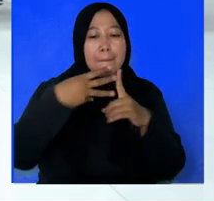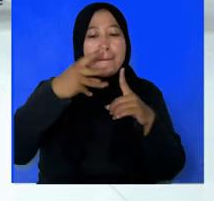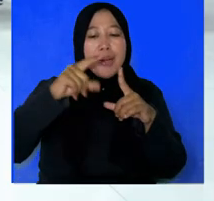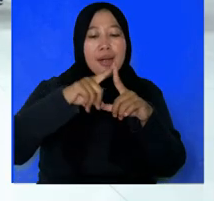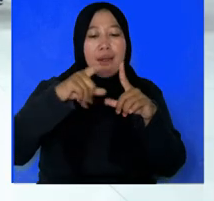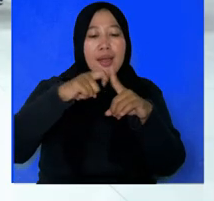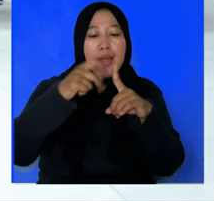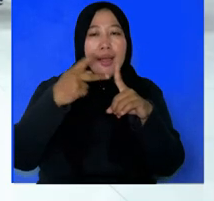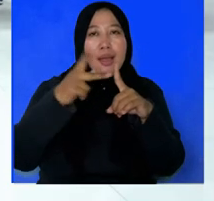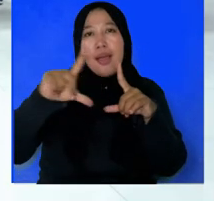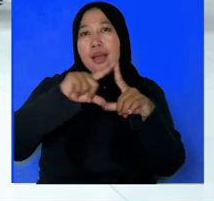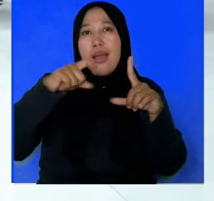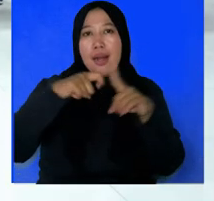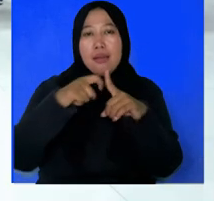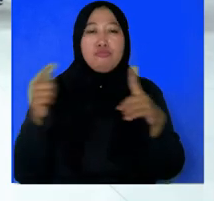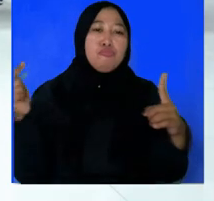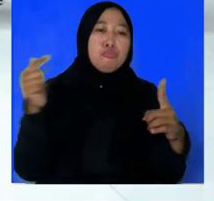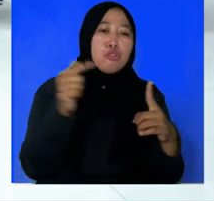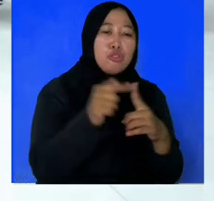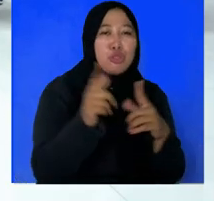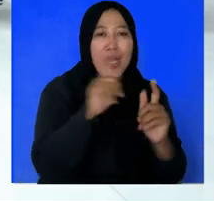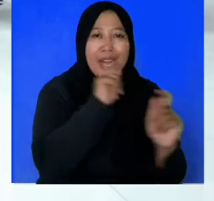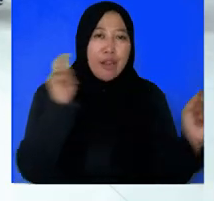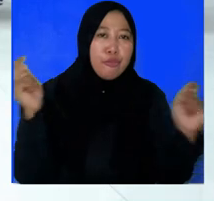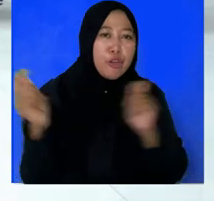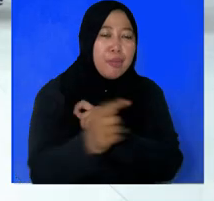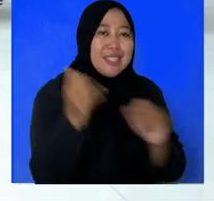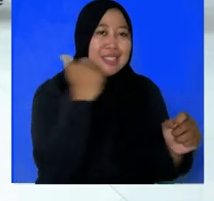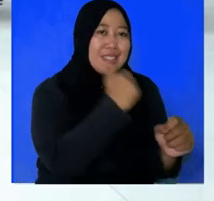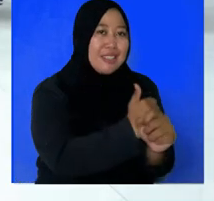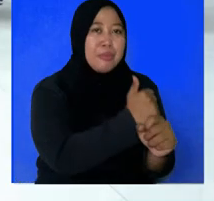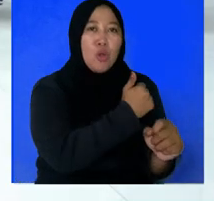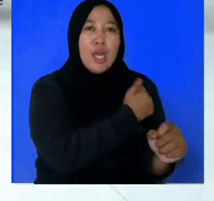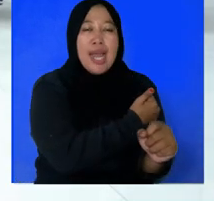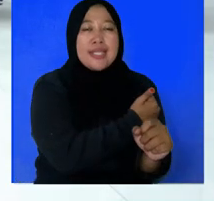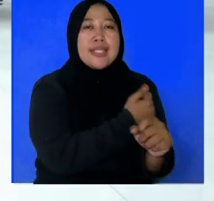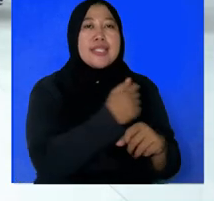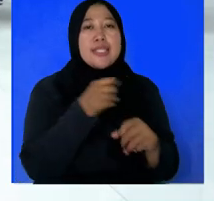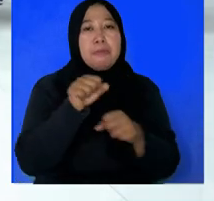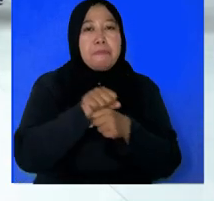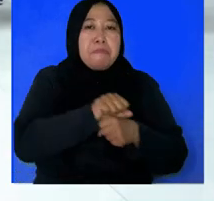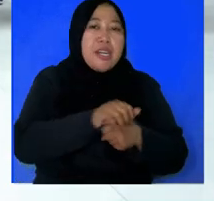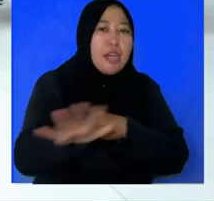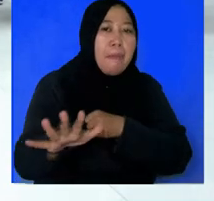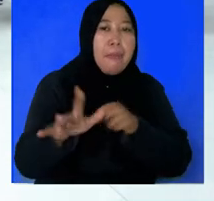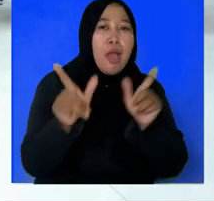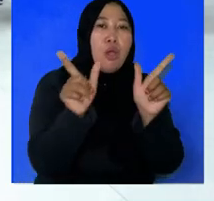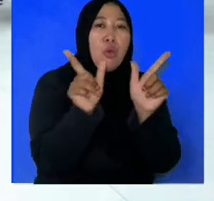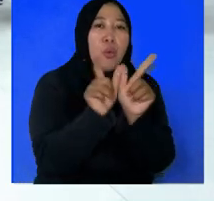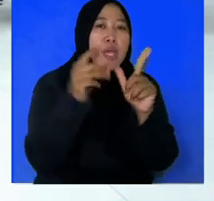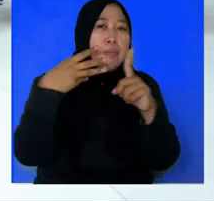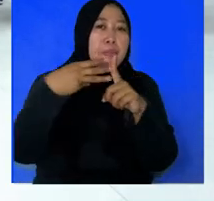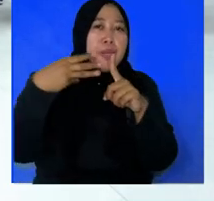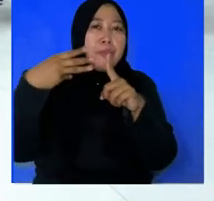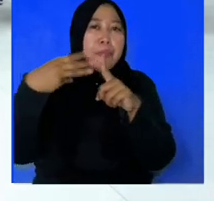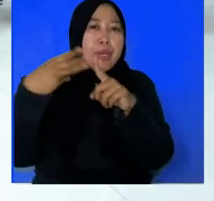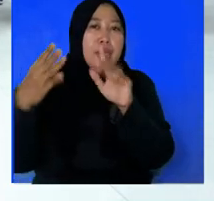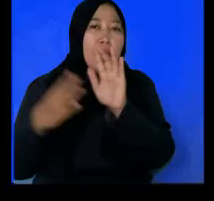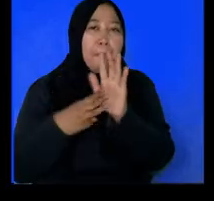menuju reformasi birokrasi berdampak. WBBM pasti.